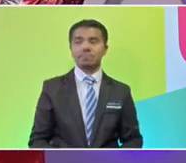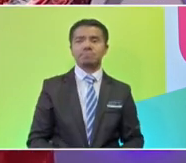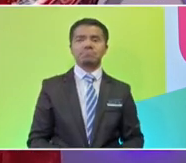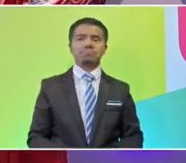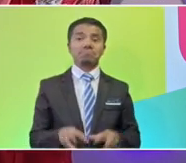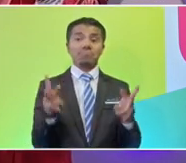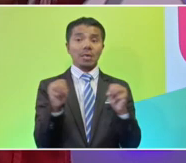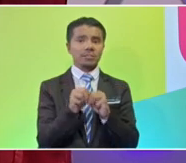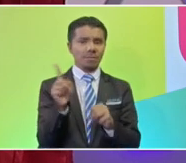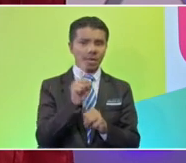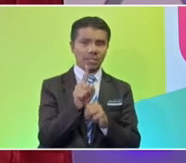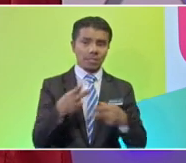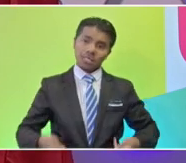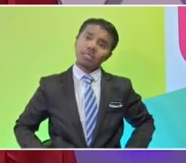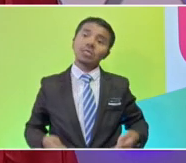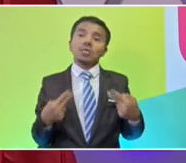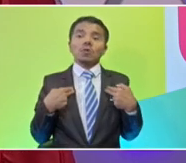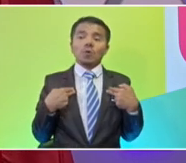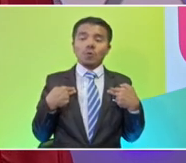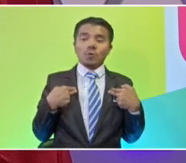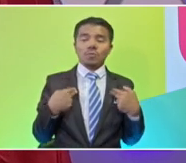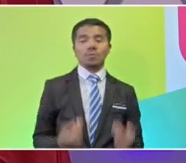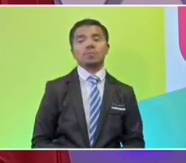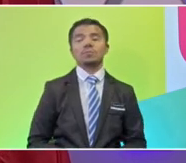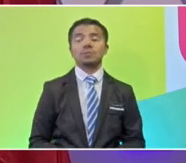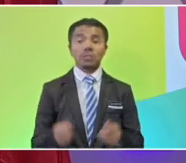menggunakan gerakan batang